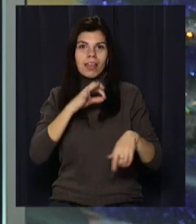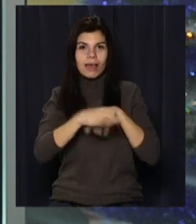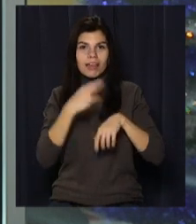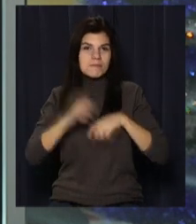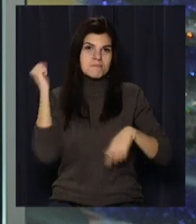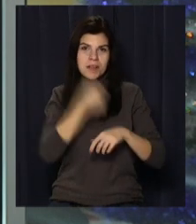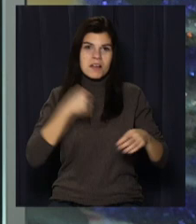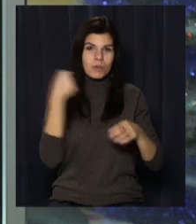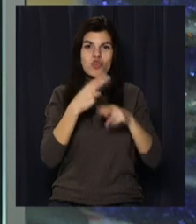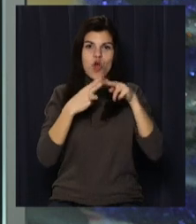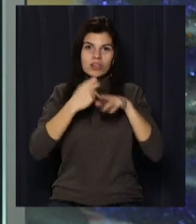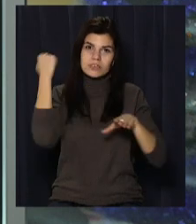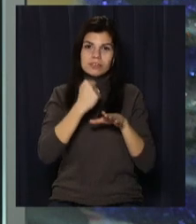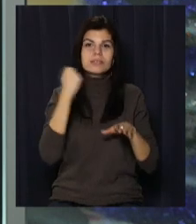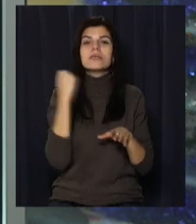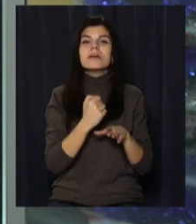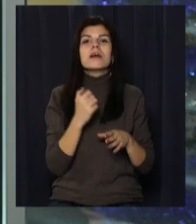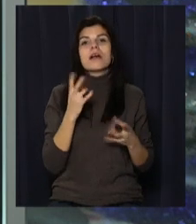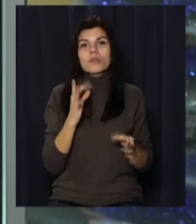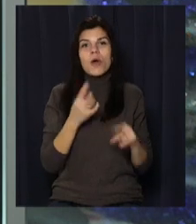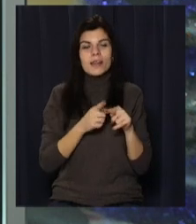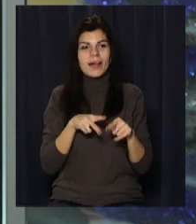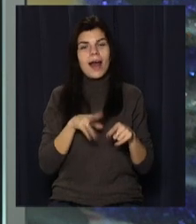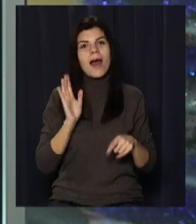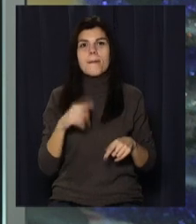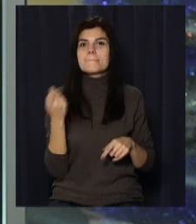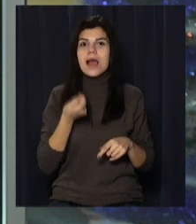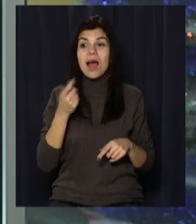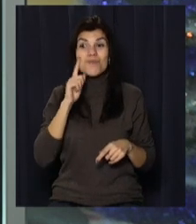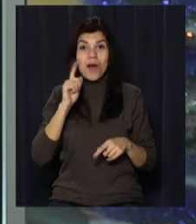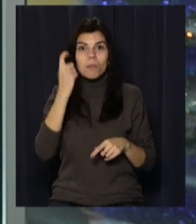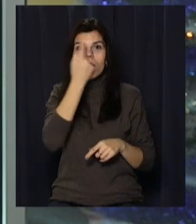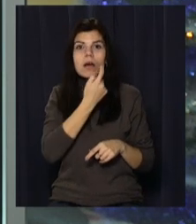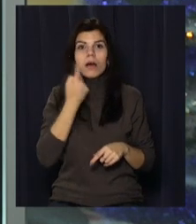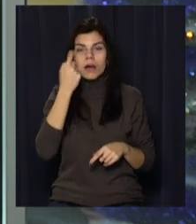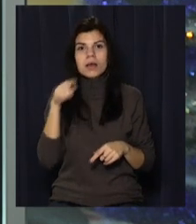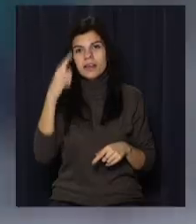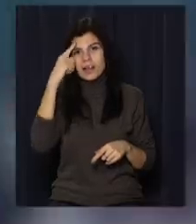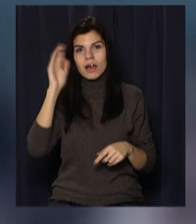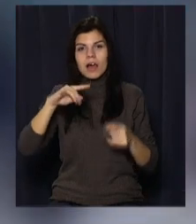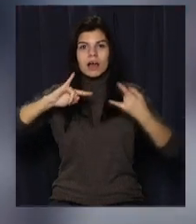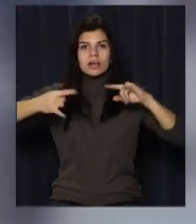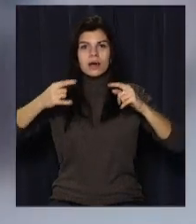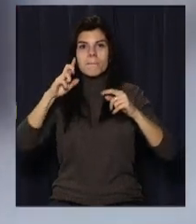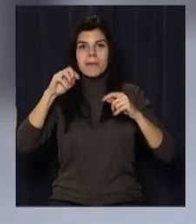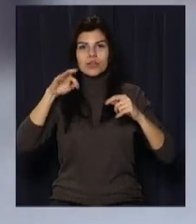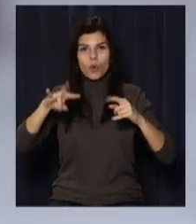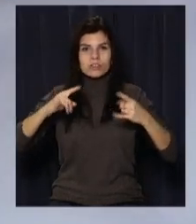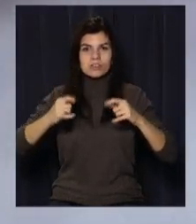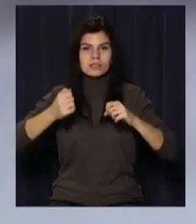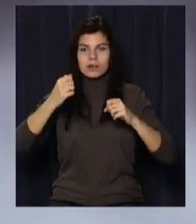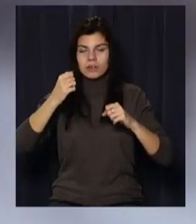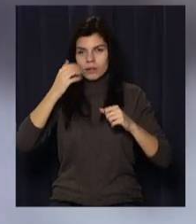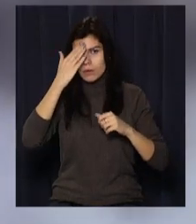безпричинно лупцювати та різати ножем. Однак цього виявилось замало п'яним молодикам. Один з них взяв бетонну плиту і кілька